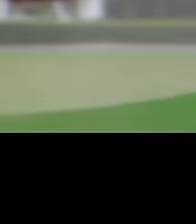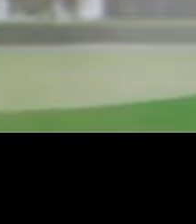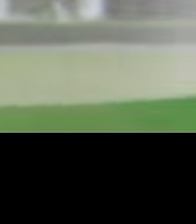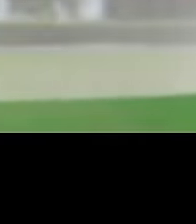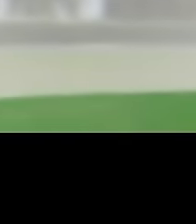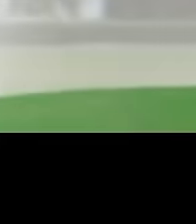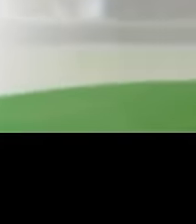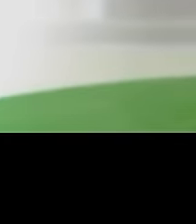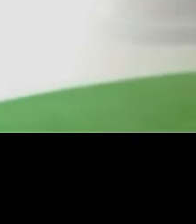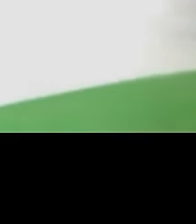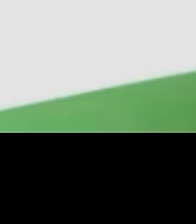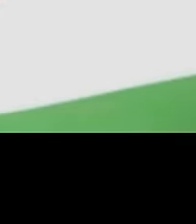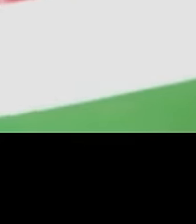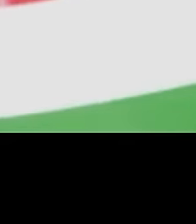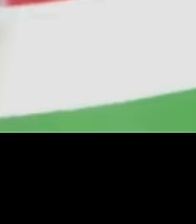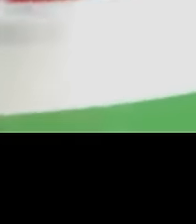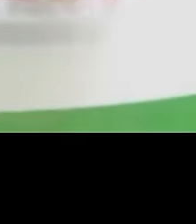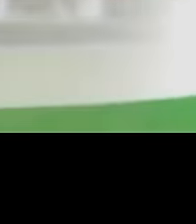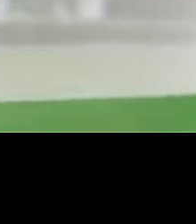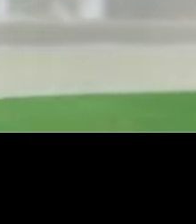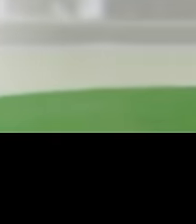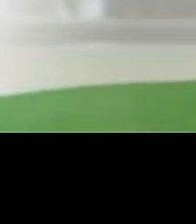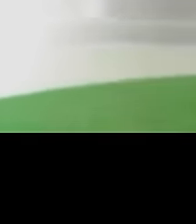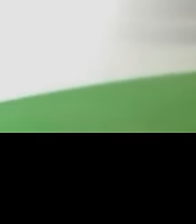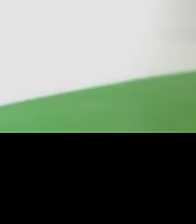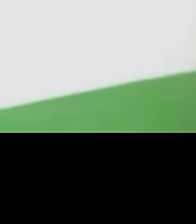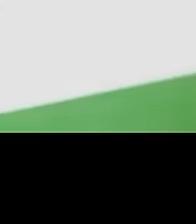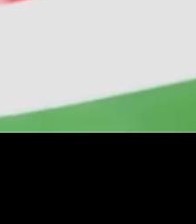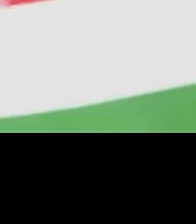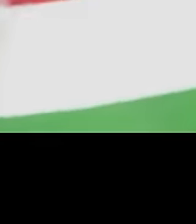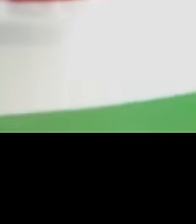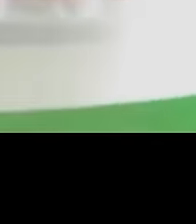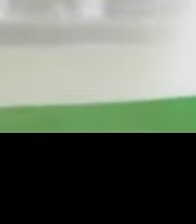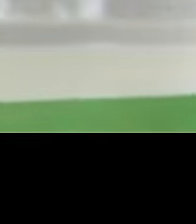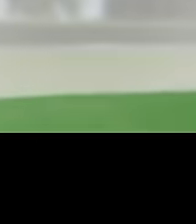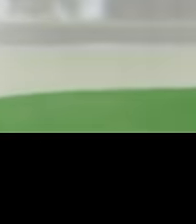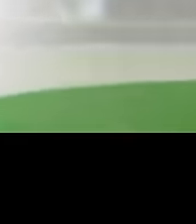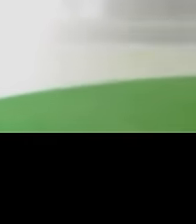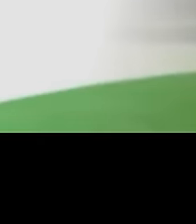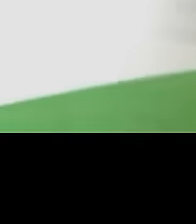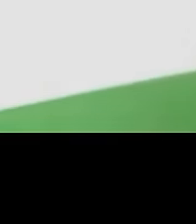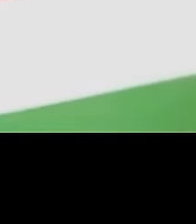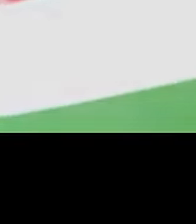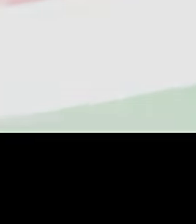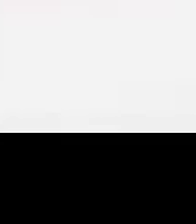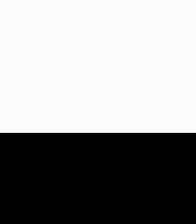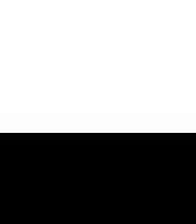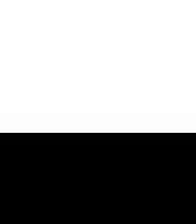Thank you.